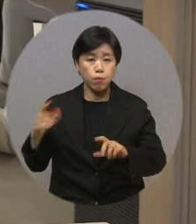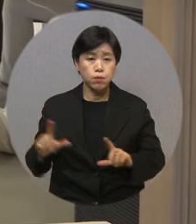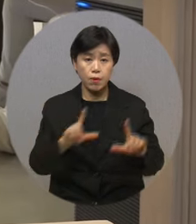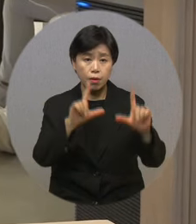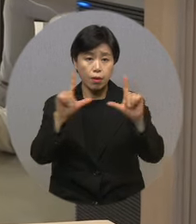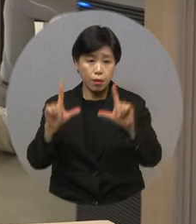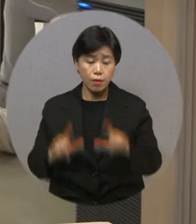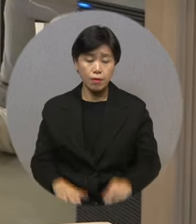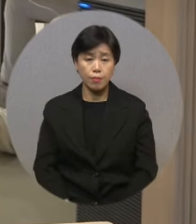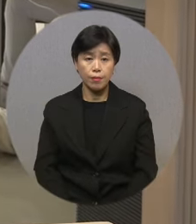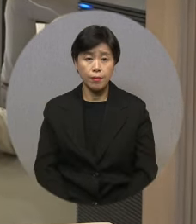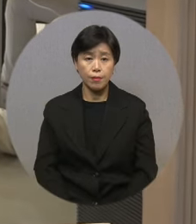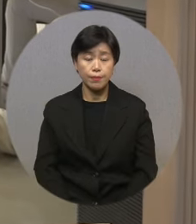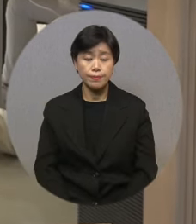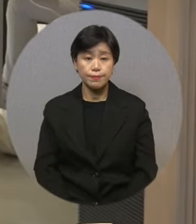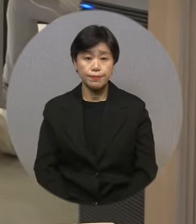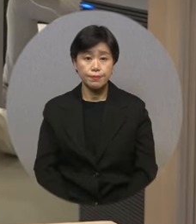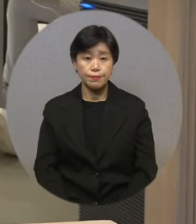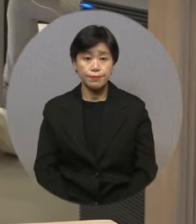처음에는